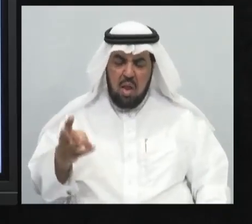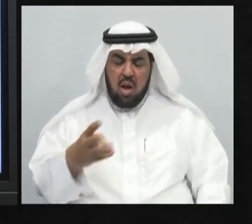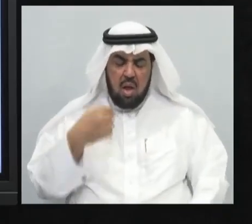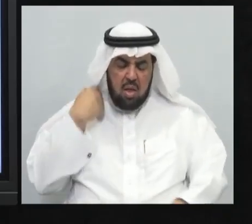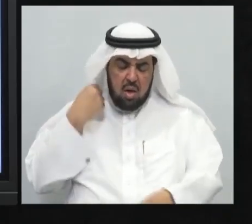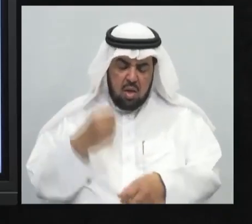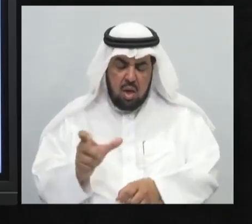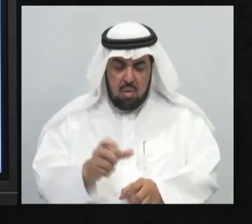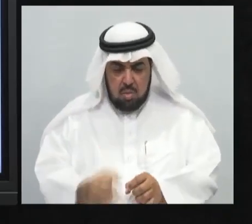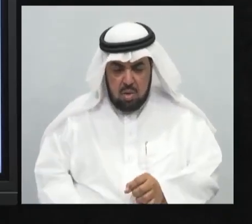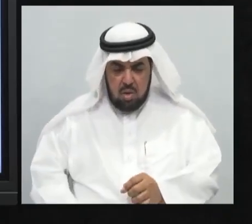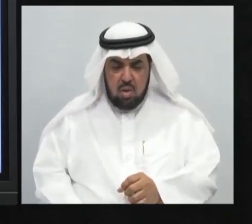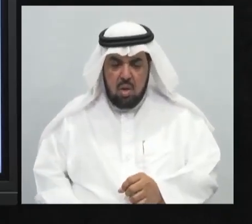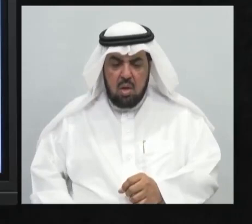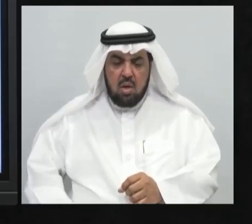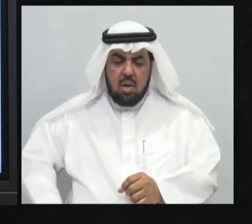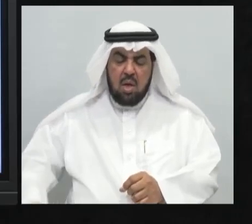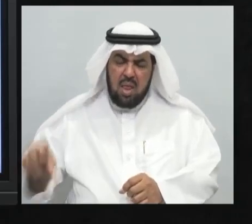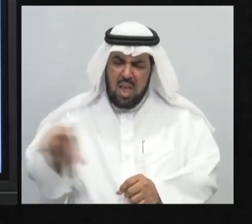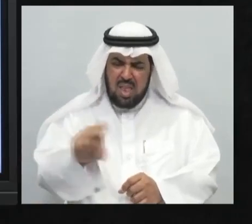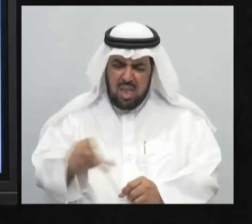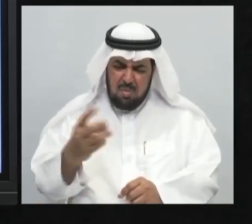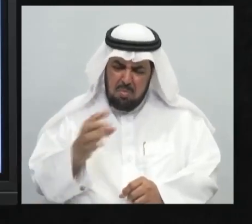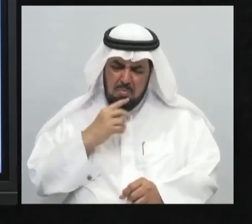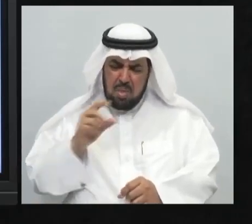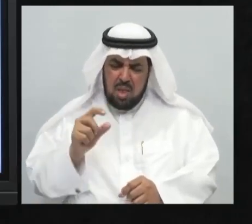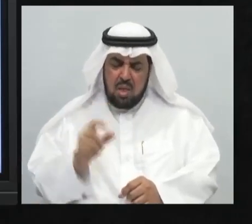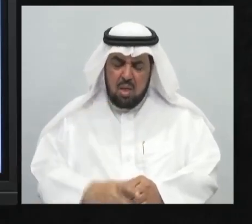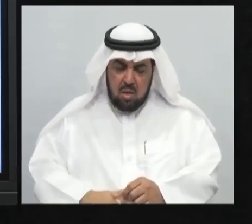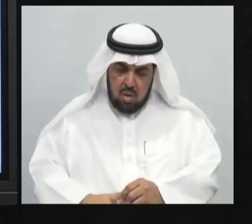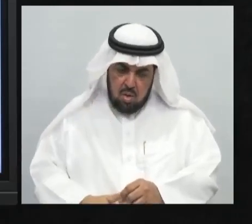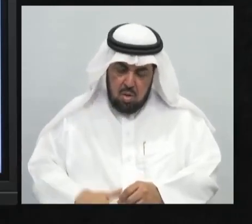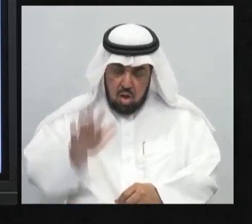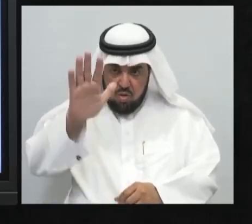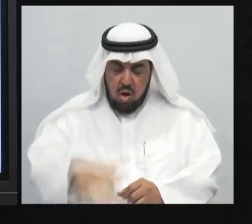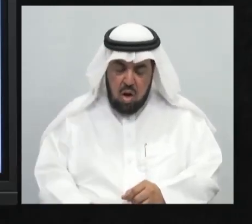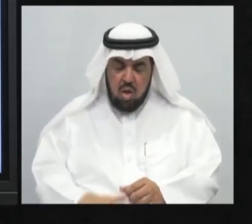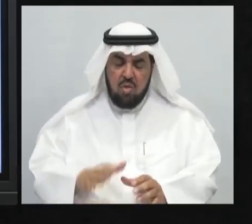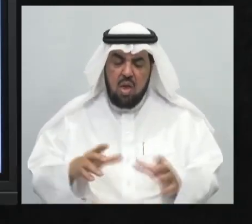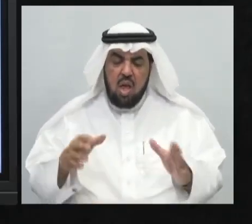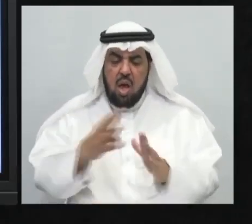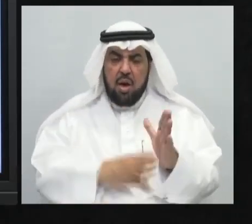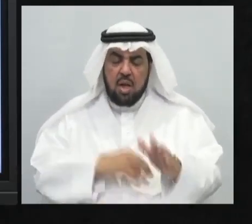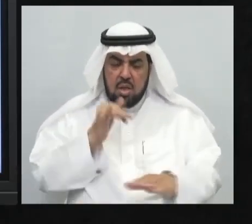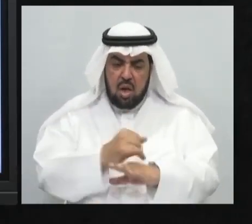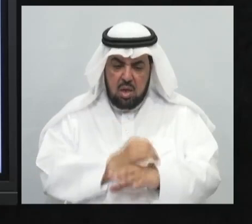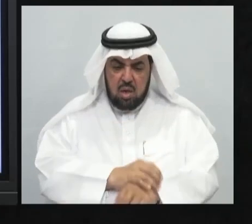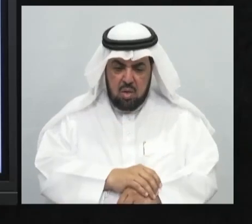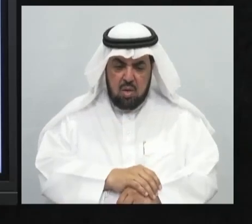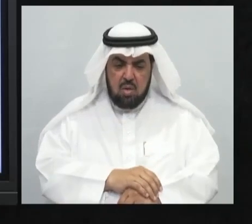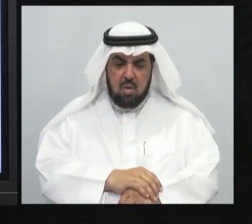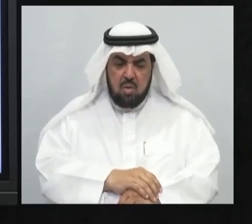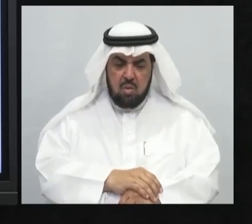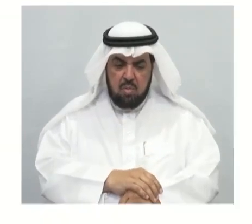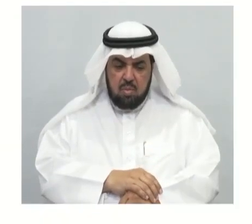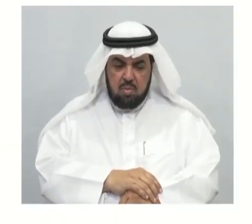عدد كلمات بسيط في العنوان عدد اسطر بسيط في الملخص ثم عدد صفحات في النص الاساسي هذه